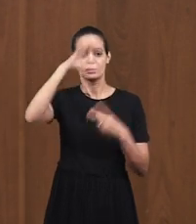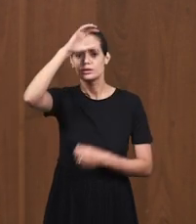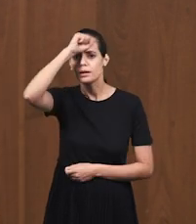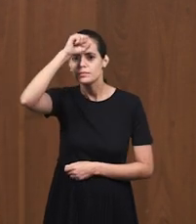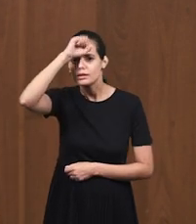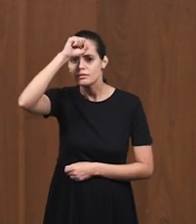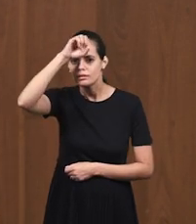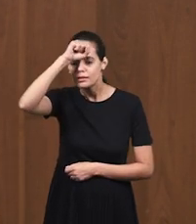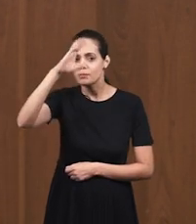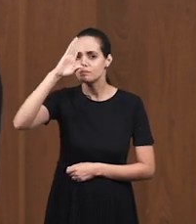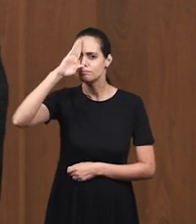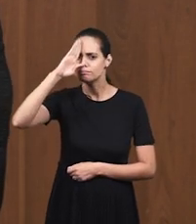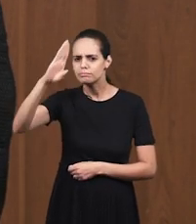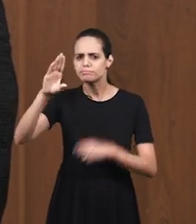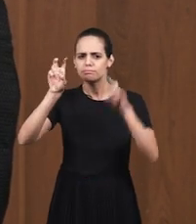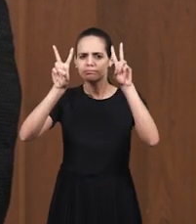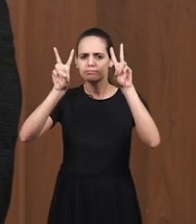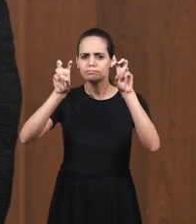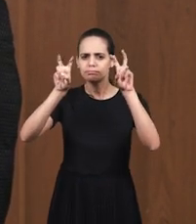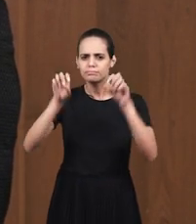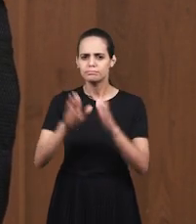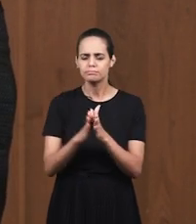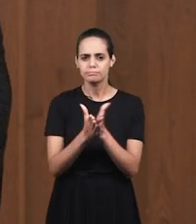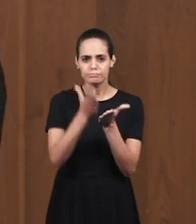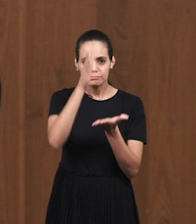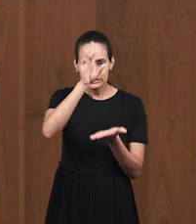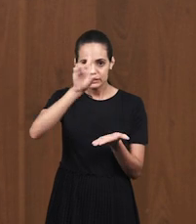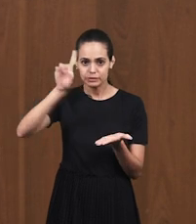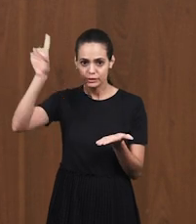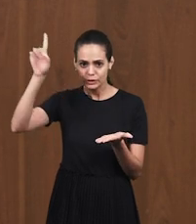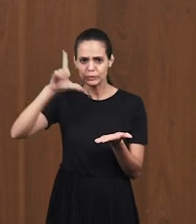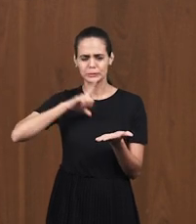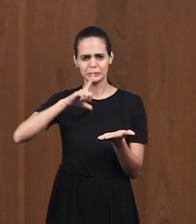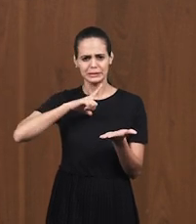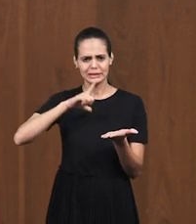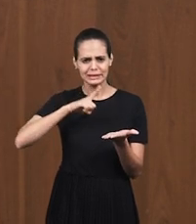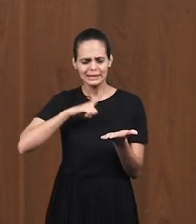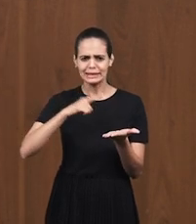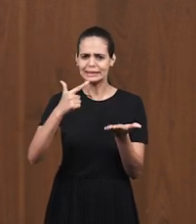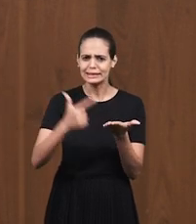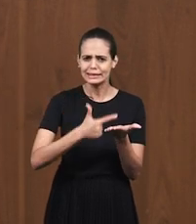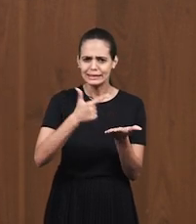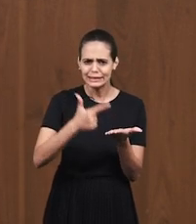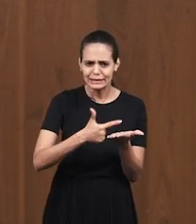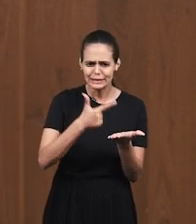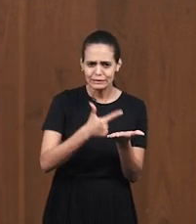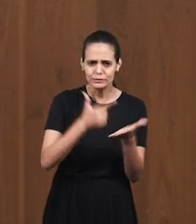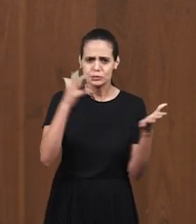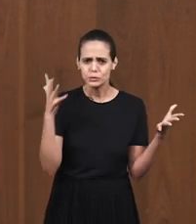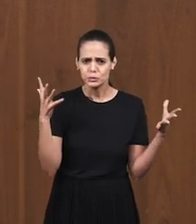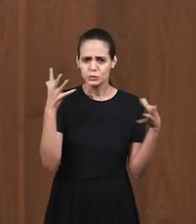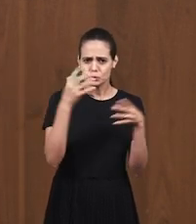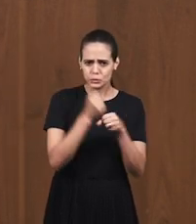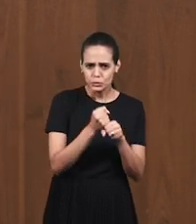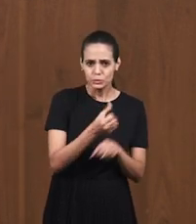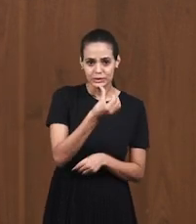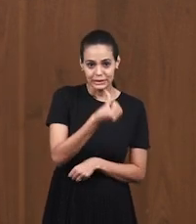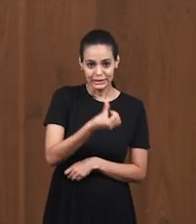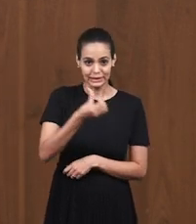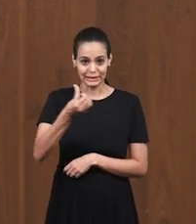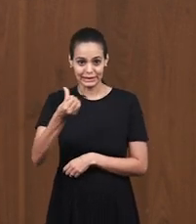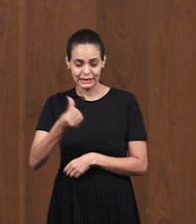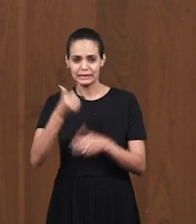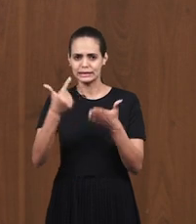важно, что основная тема Библии, в ней содержится 66